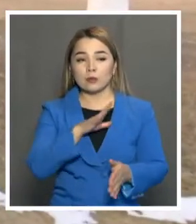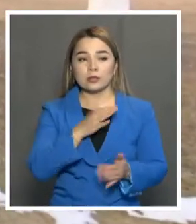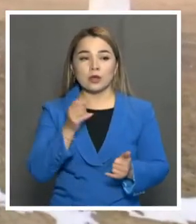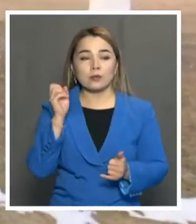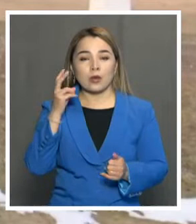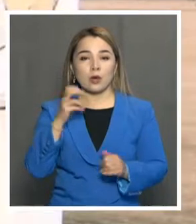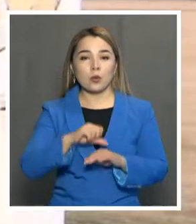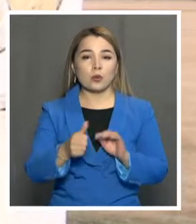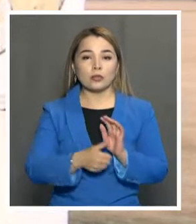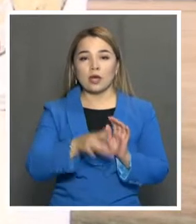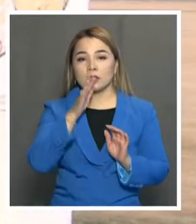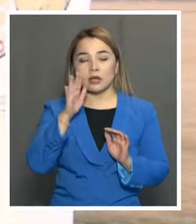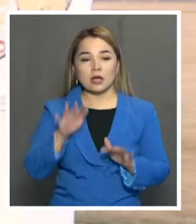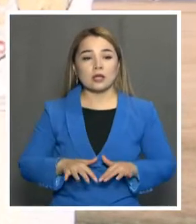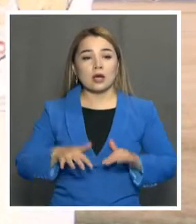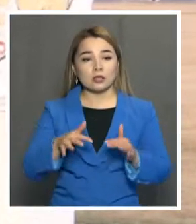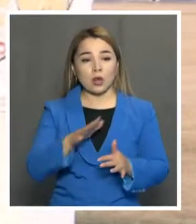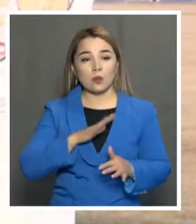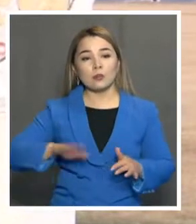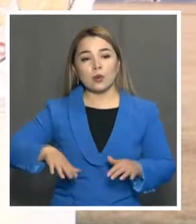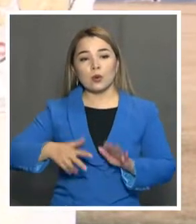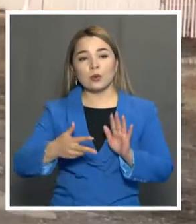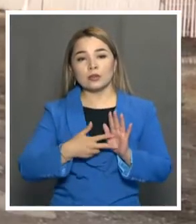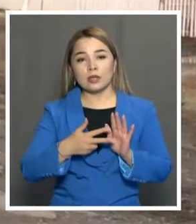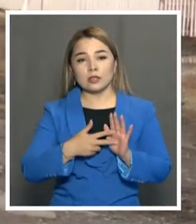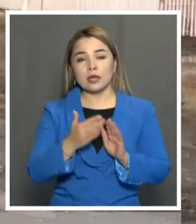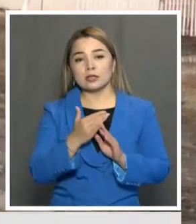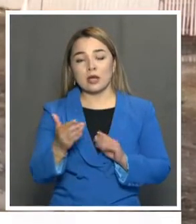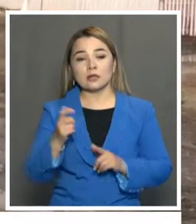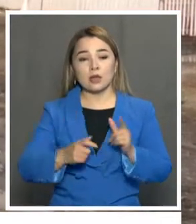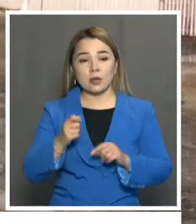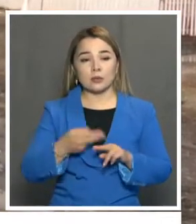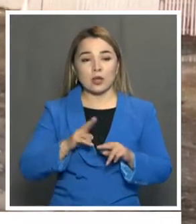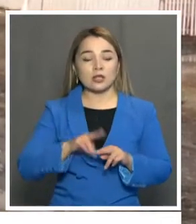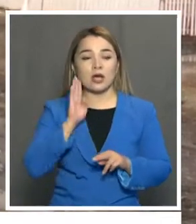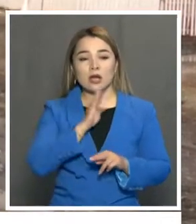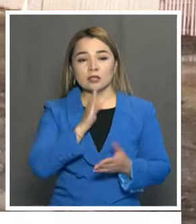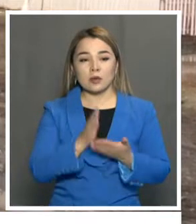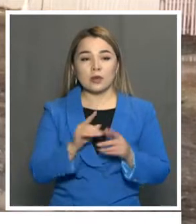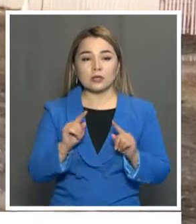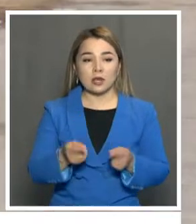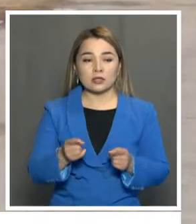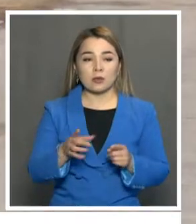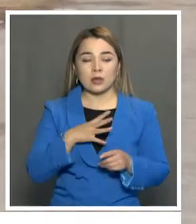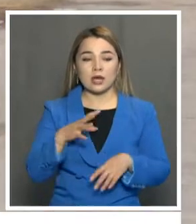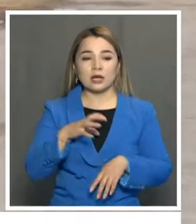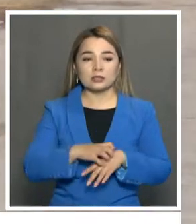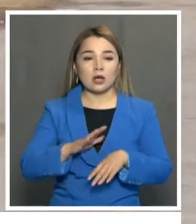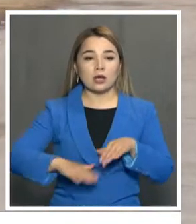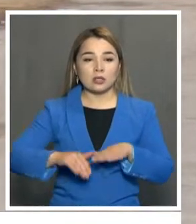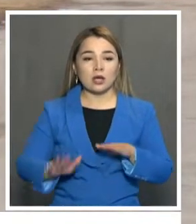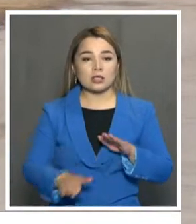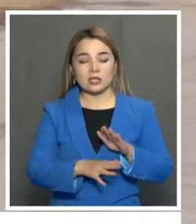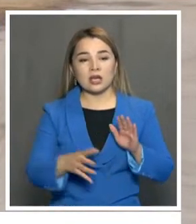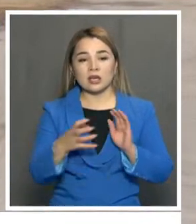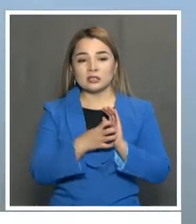тағысы 16 жастағы жігітке шабуыл жасаған. Одан кейін сиыр саууға шыққан әйелге тап беріпті. Екеудің де қол аяғын тістелеп тастаған. Көмекке